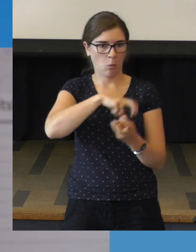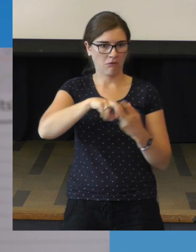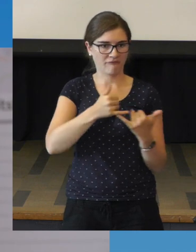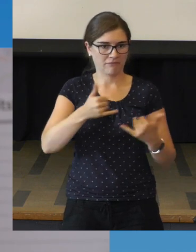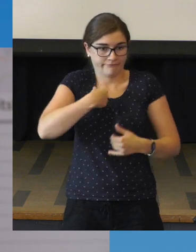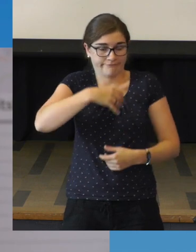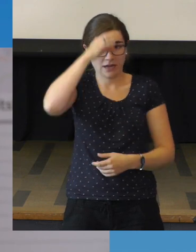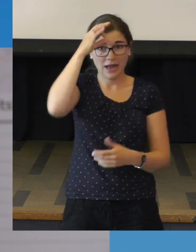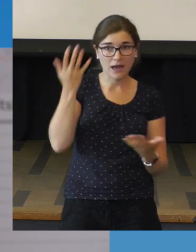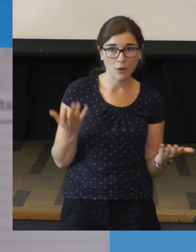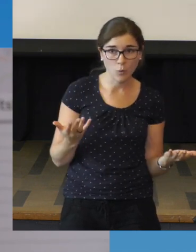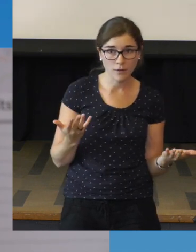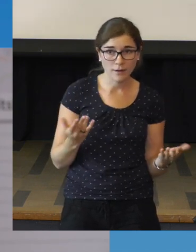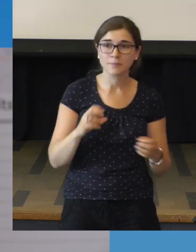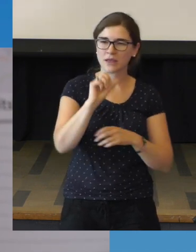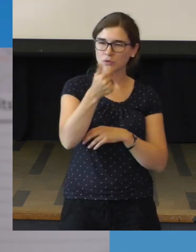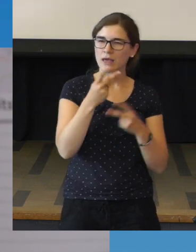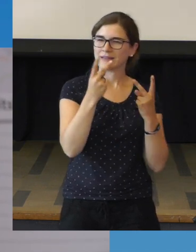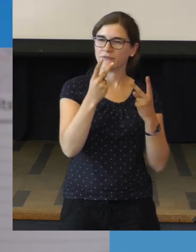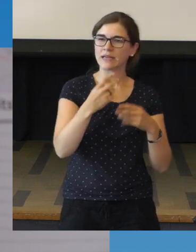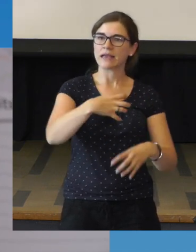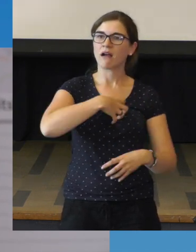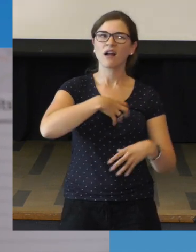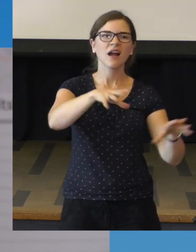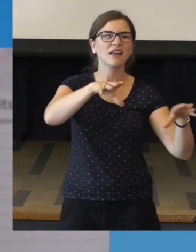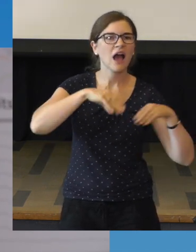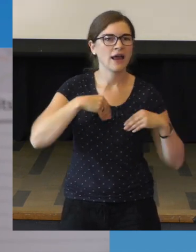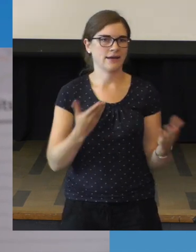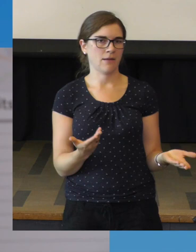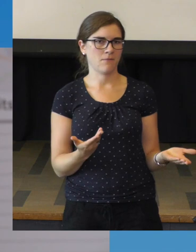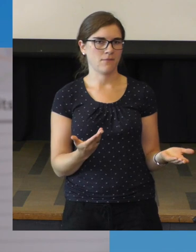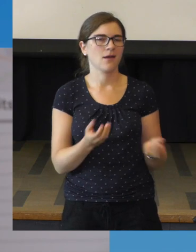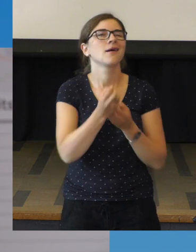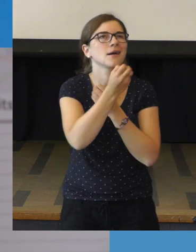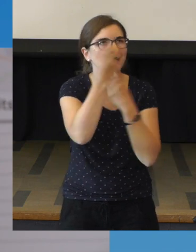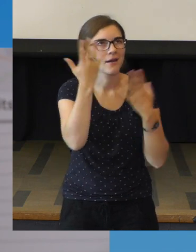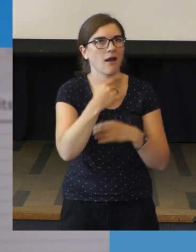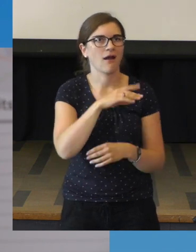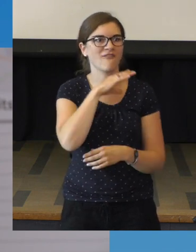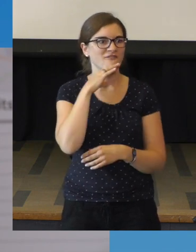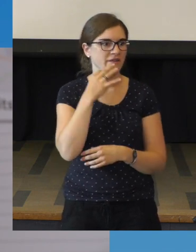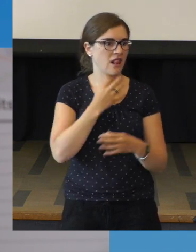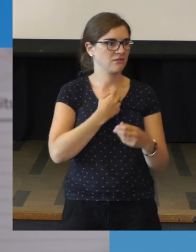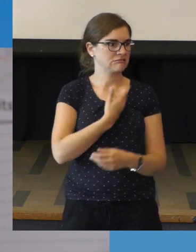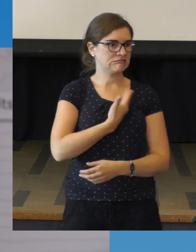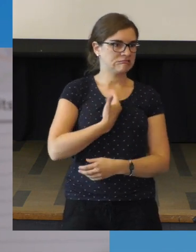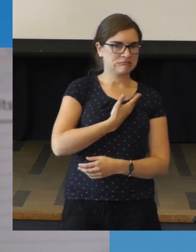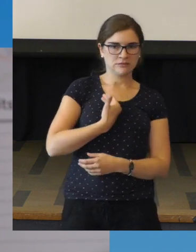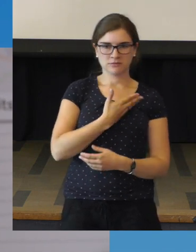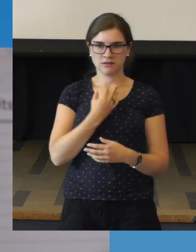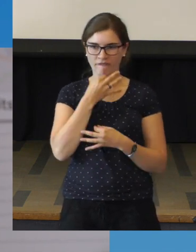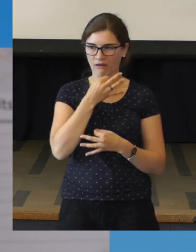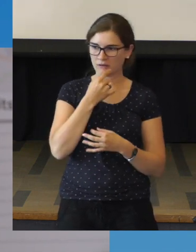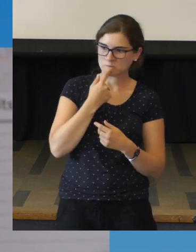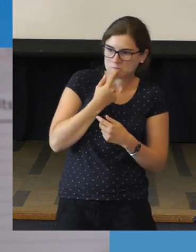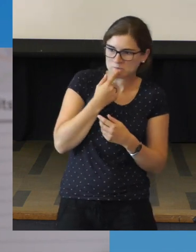es, sage ich mal, die Krankheit anzunehmen. Und dass man Fragen hat, ist klar. Und man will ja nicht